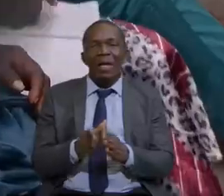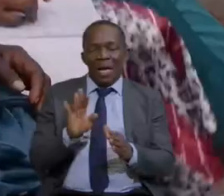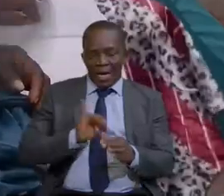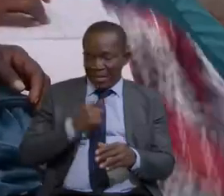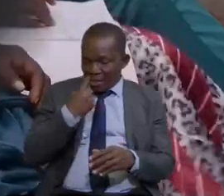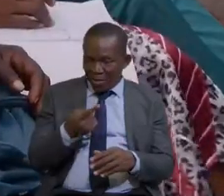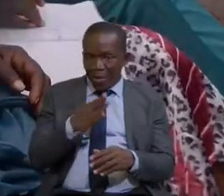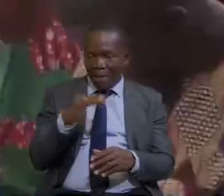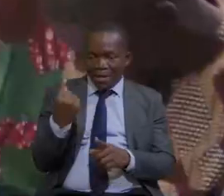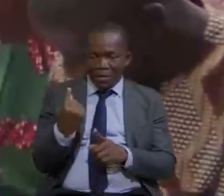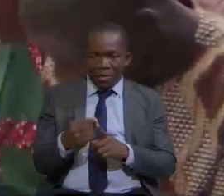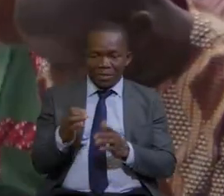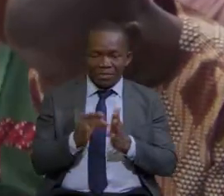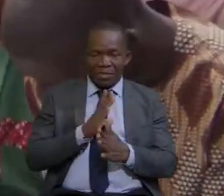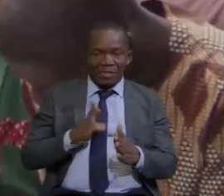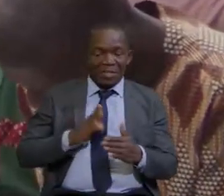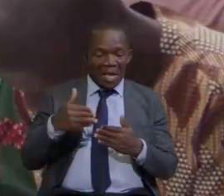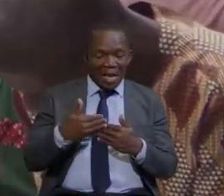culte, va,